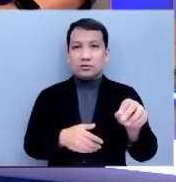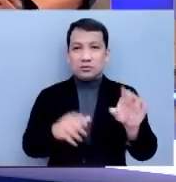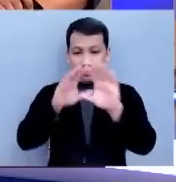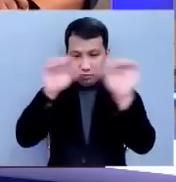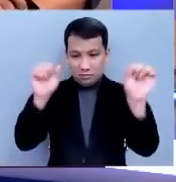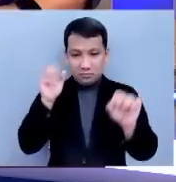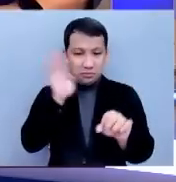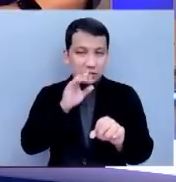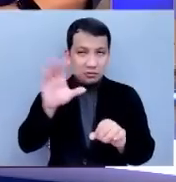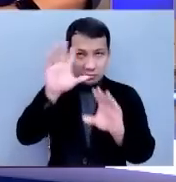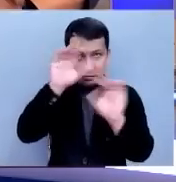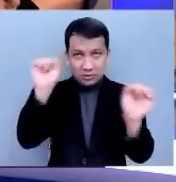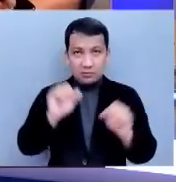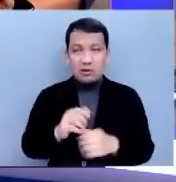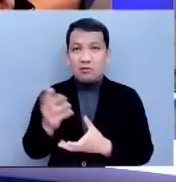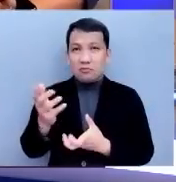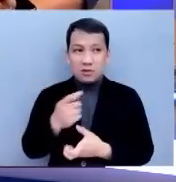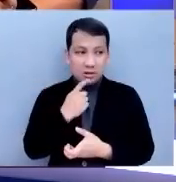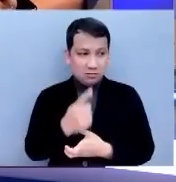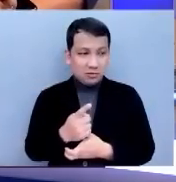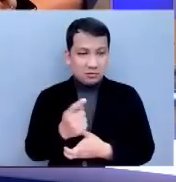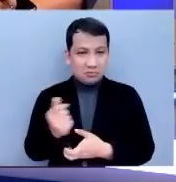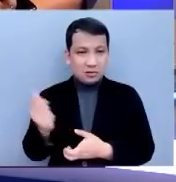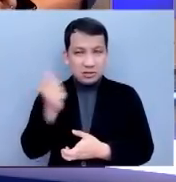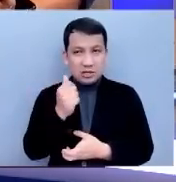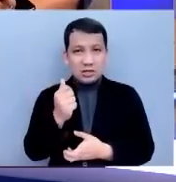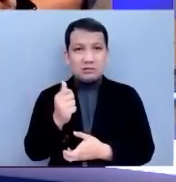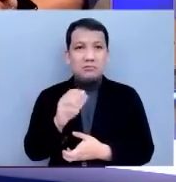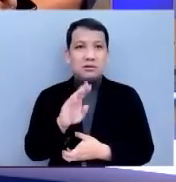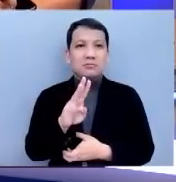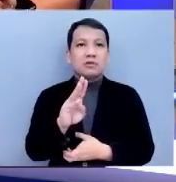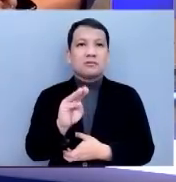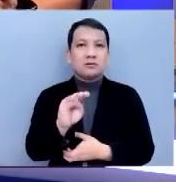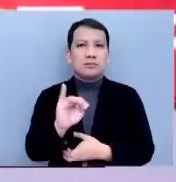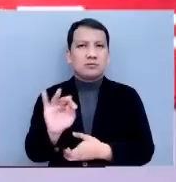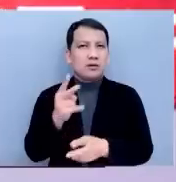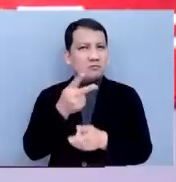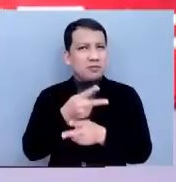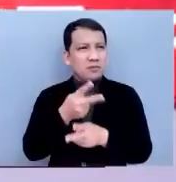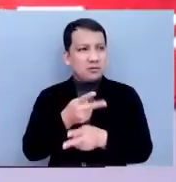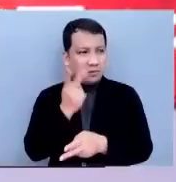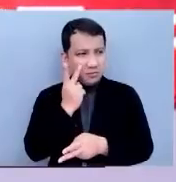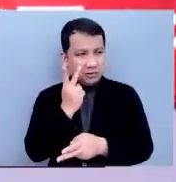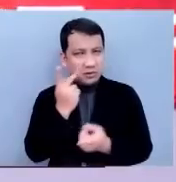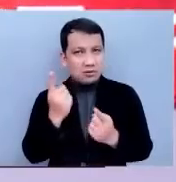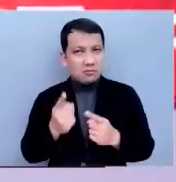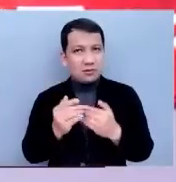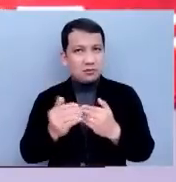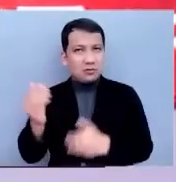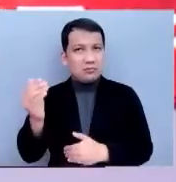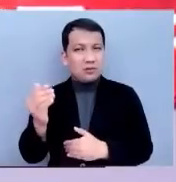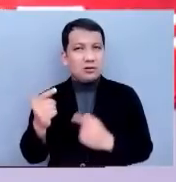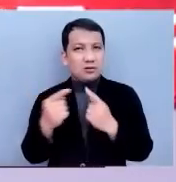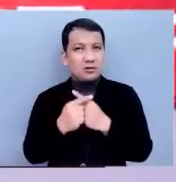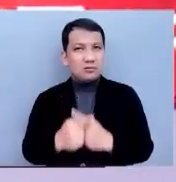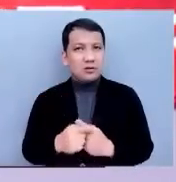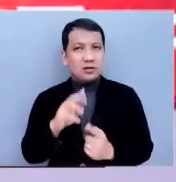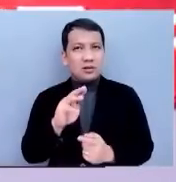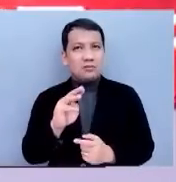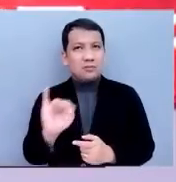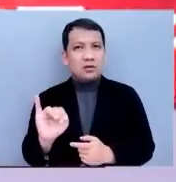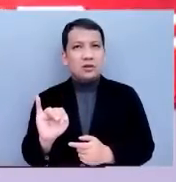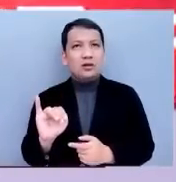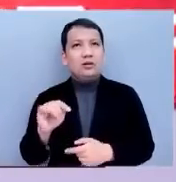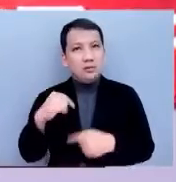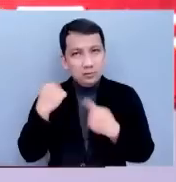yung presidente na gusto ng sovereign fund bill. So, babantayan natin, Bok, itong pag-usad ng controversial na Maharlika Bill hanggang